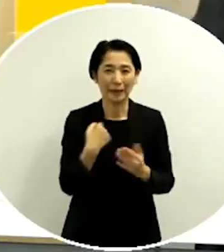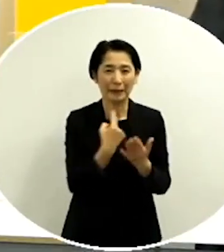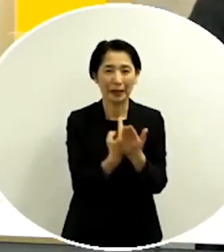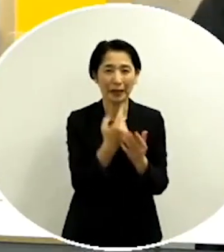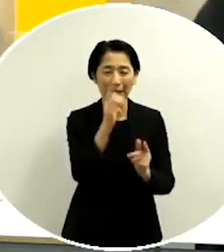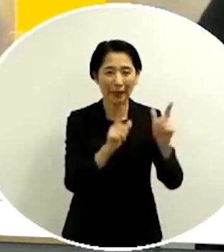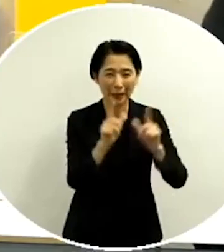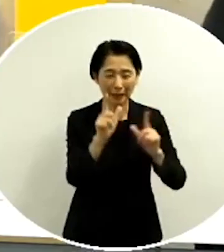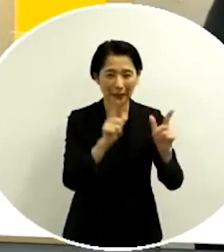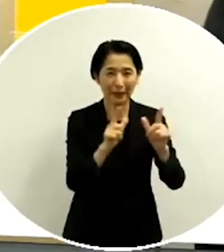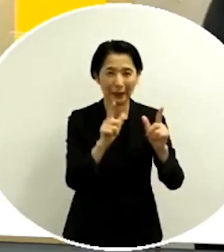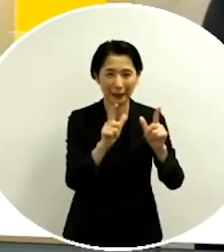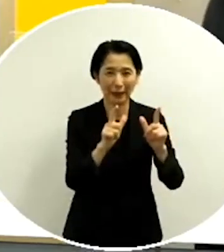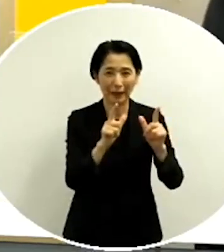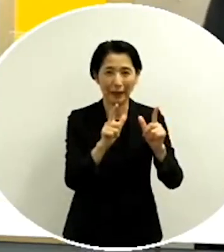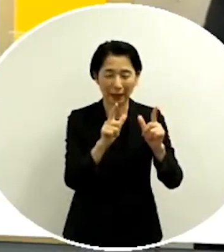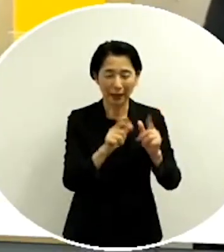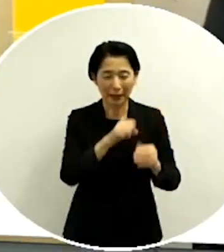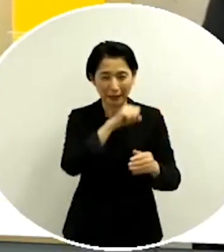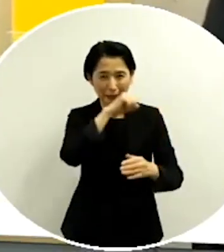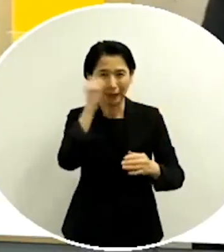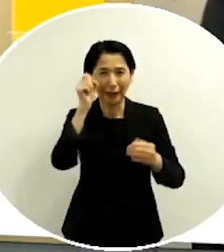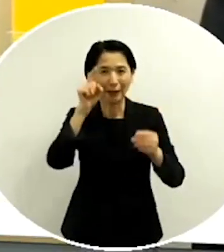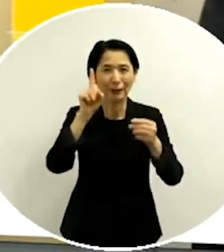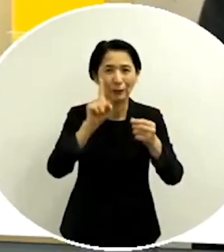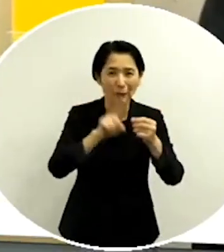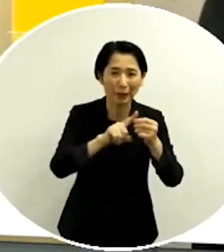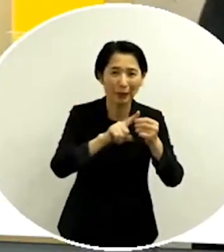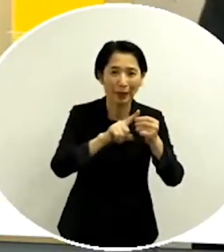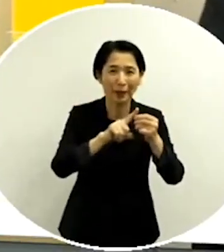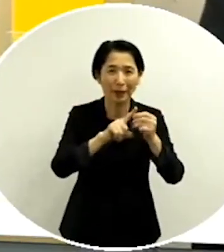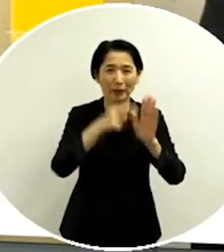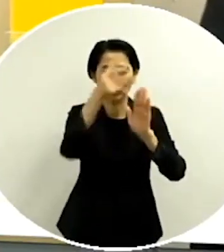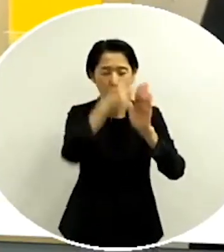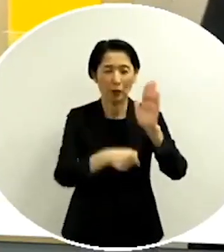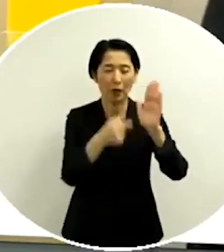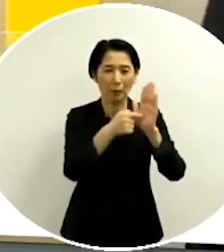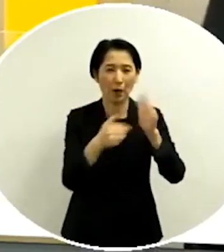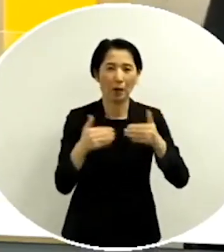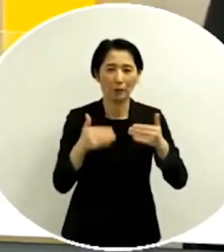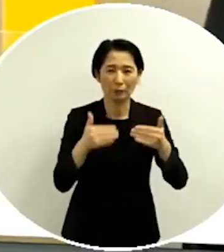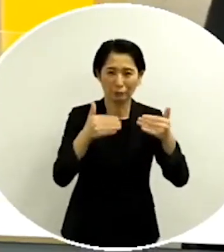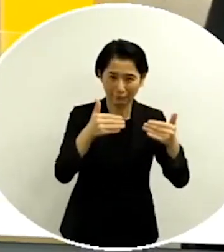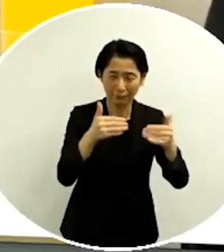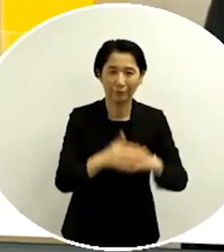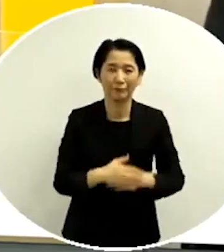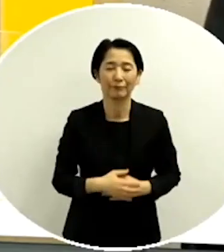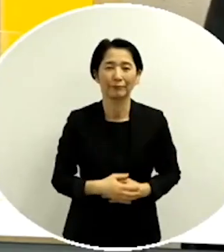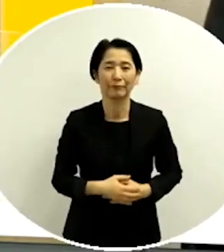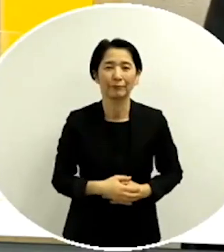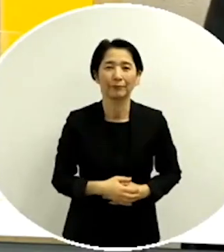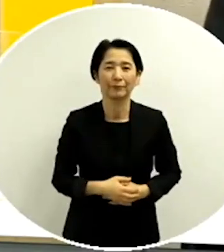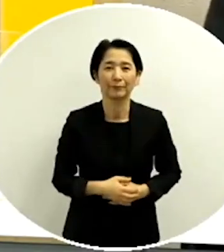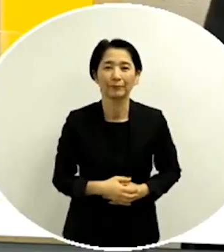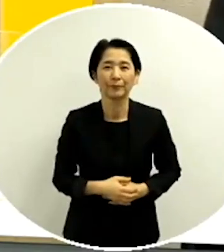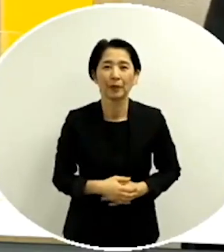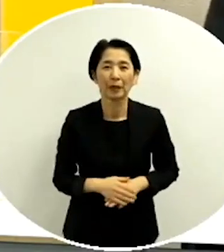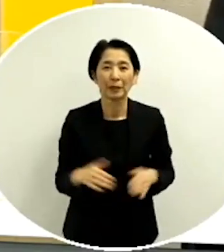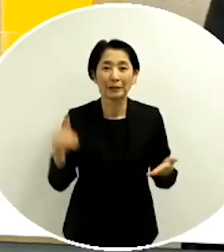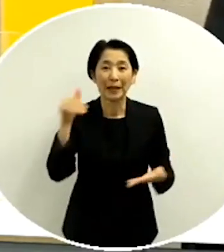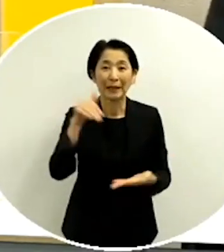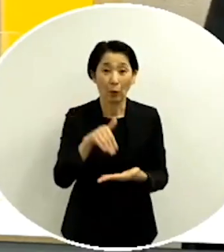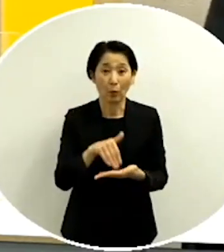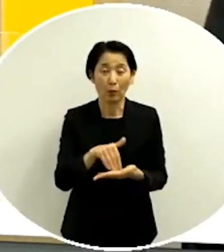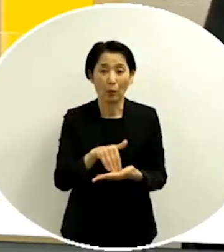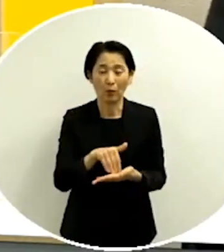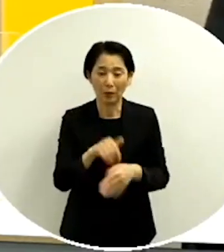cの a実現に向けてというテーマでスタンスけど場所にそういう形のをまあ進行ができていると思います最後に